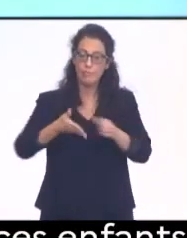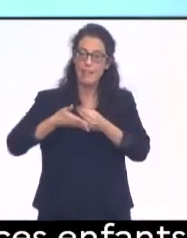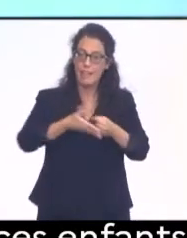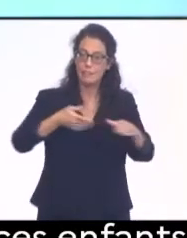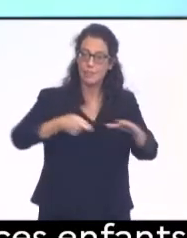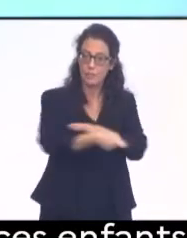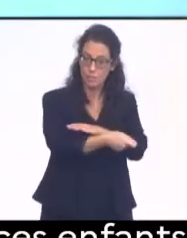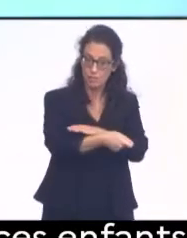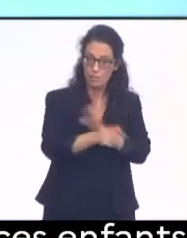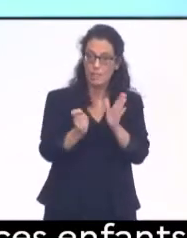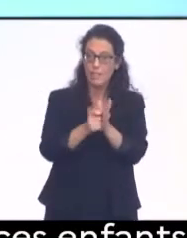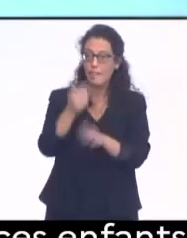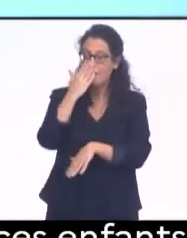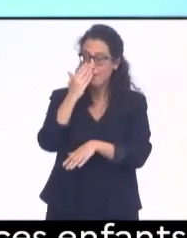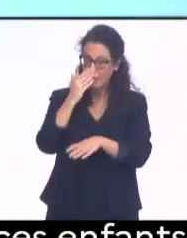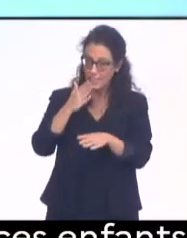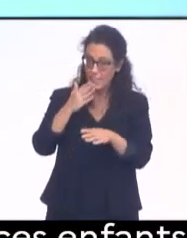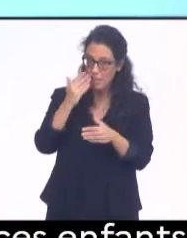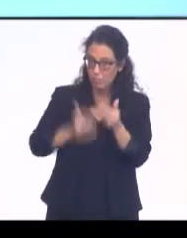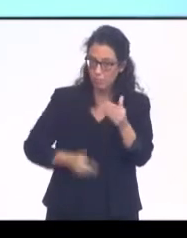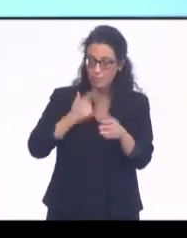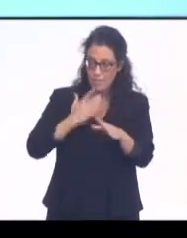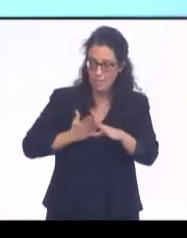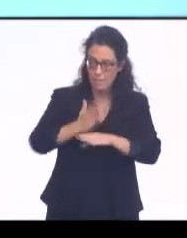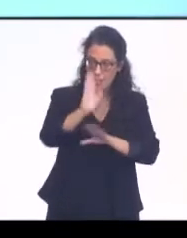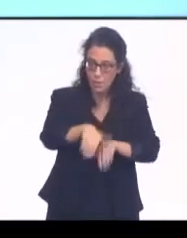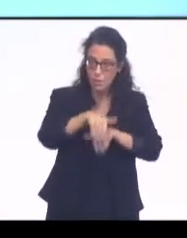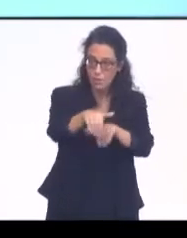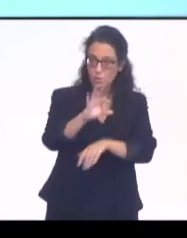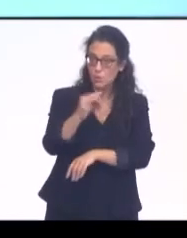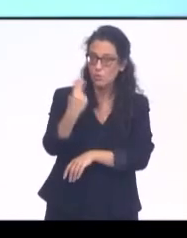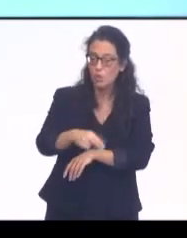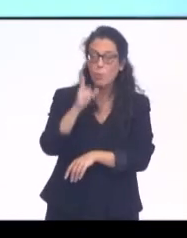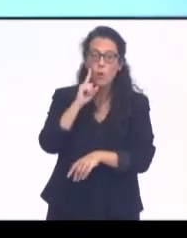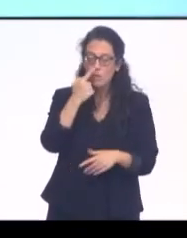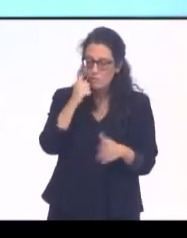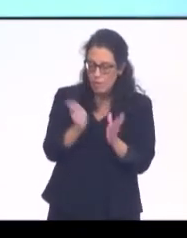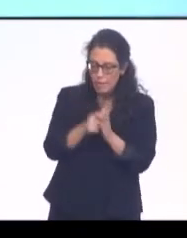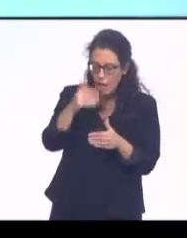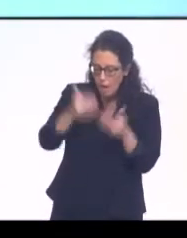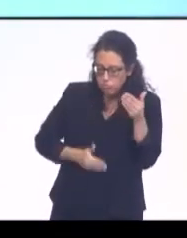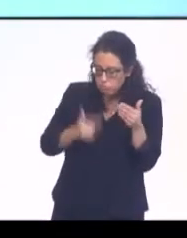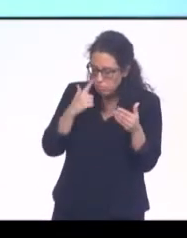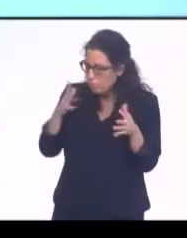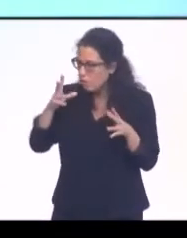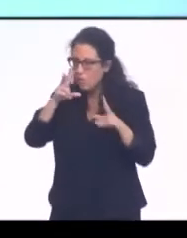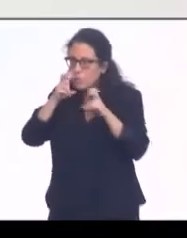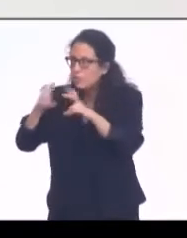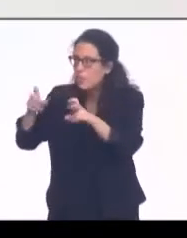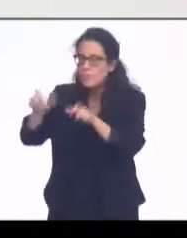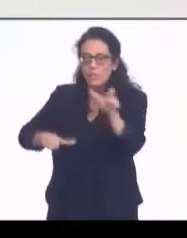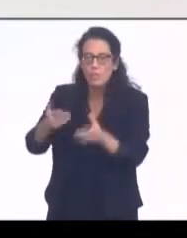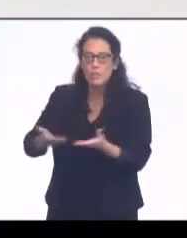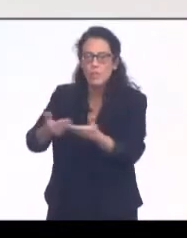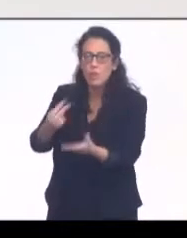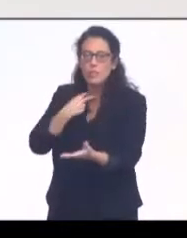février, un délai qui est jugé très court par les employeurs pour sourcer et recruter des personnes handicapées? Alors, je dirais,